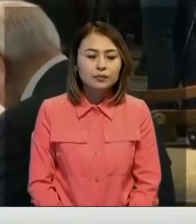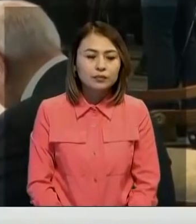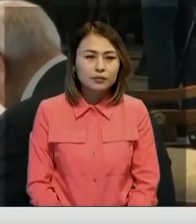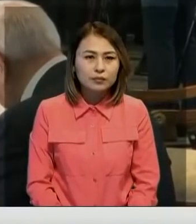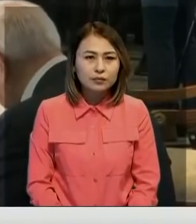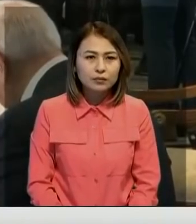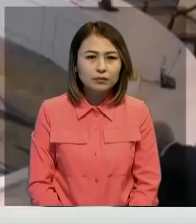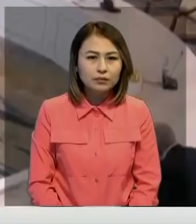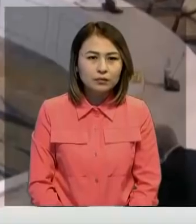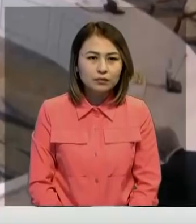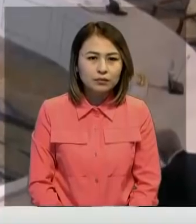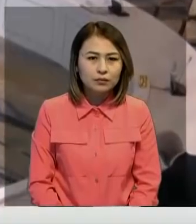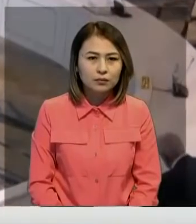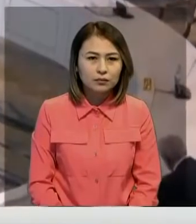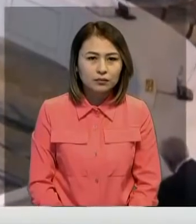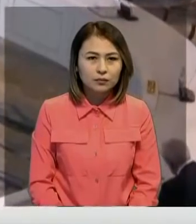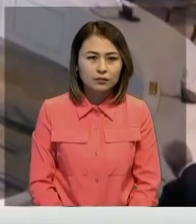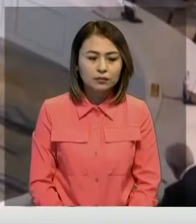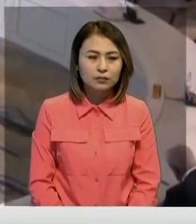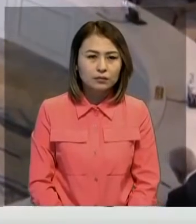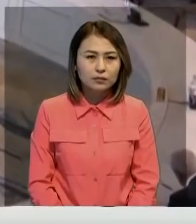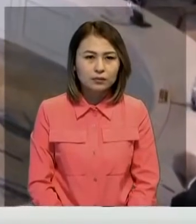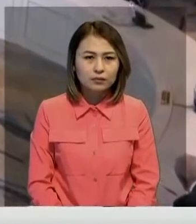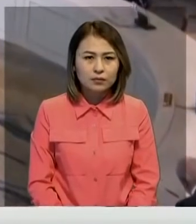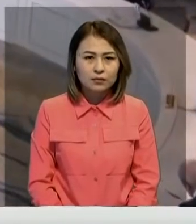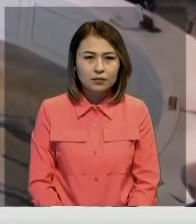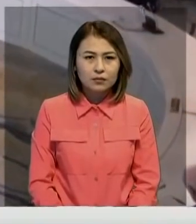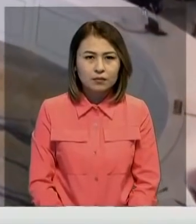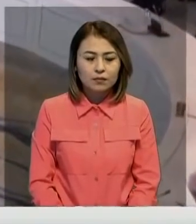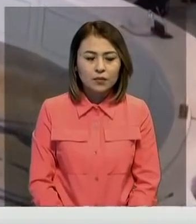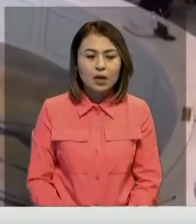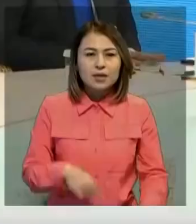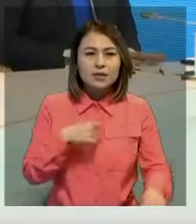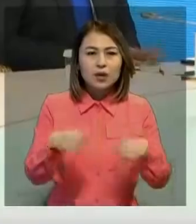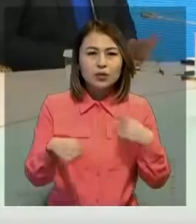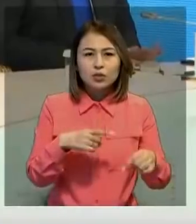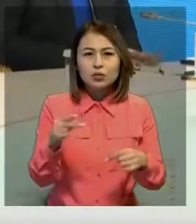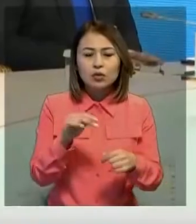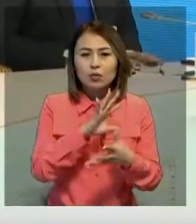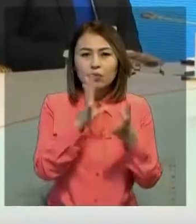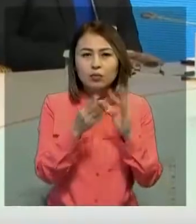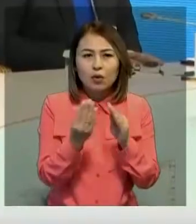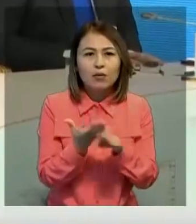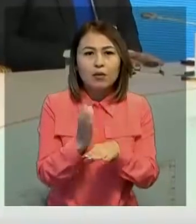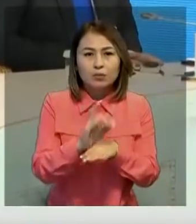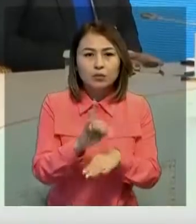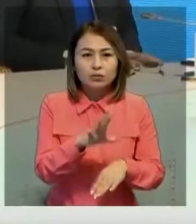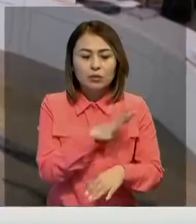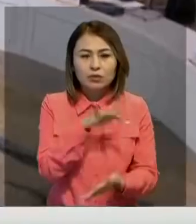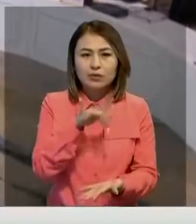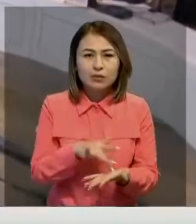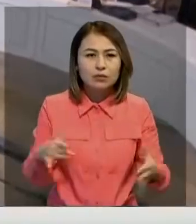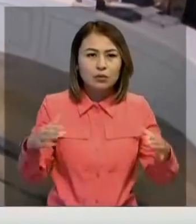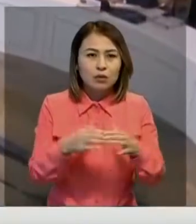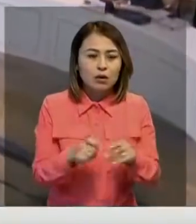Для увеличения взаимной торговли обязательным условием является создание безбарьерной среды. Сауда-саттық көлемін арттыру үшін кедергісіз орта